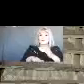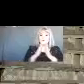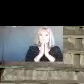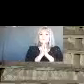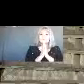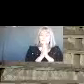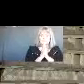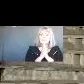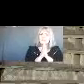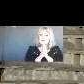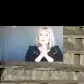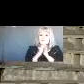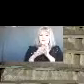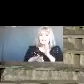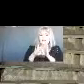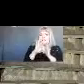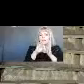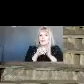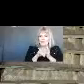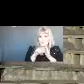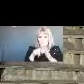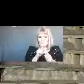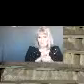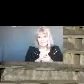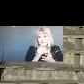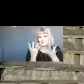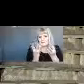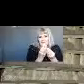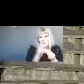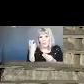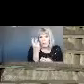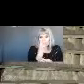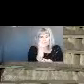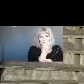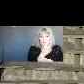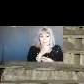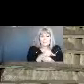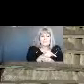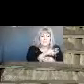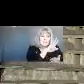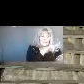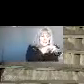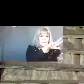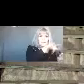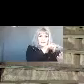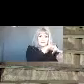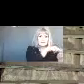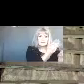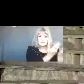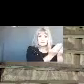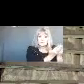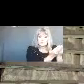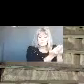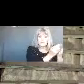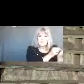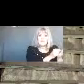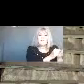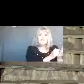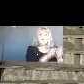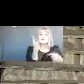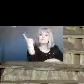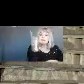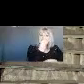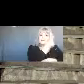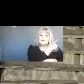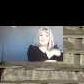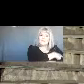Saam met wil ek jou toch uitnooi om hierdie week saam met ons te reis verder deur hierdie story wat ons vandag na geluister het. En die skrifgedeeltes, die dagstukkie sal